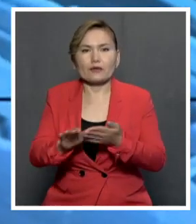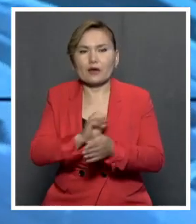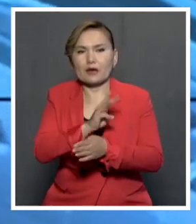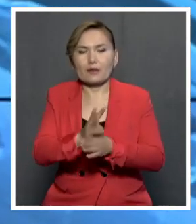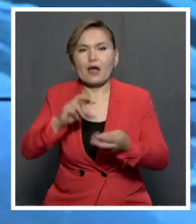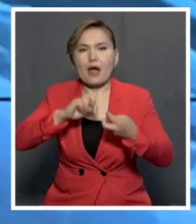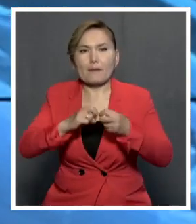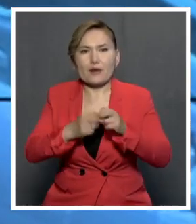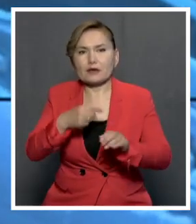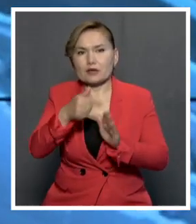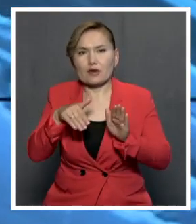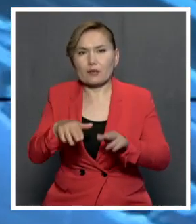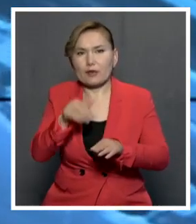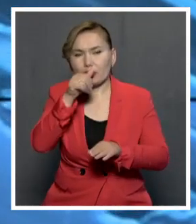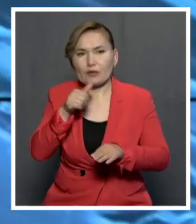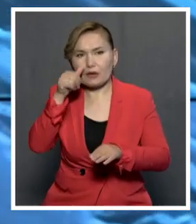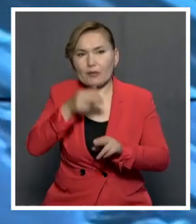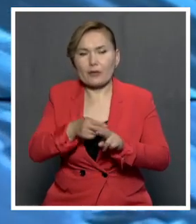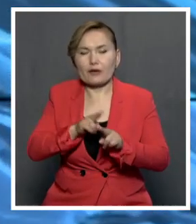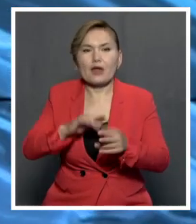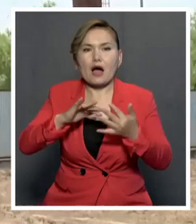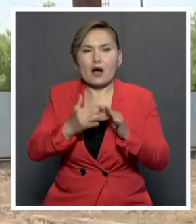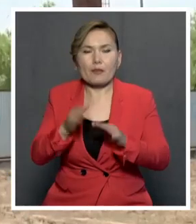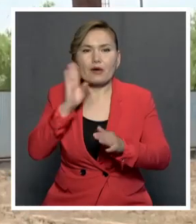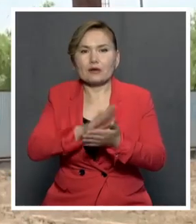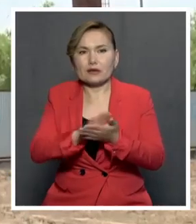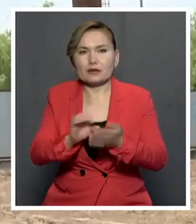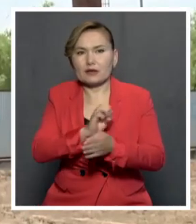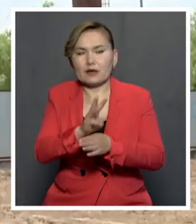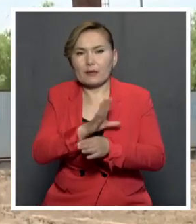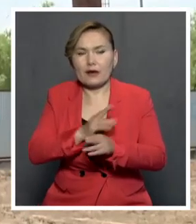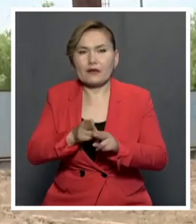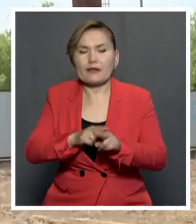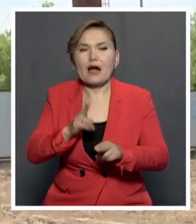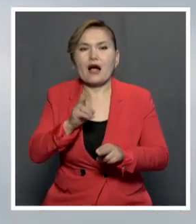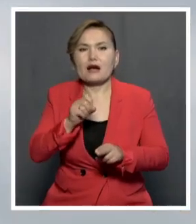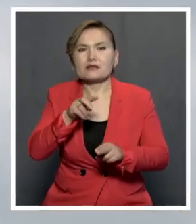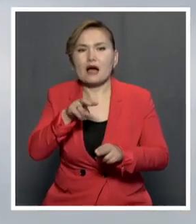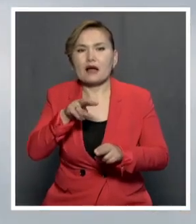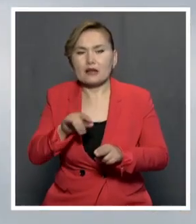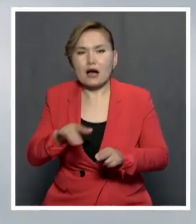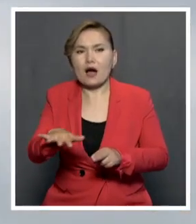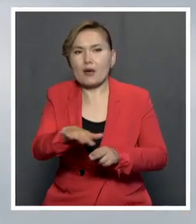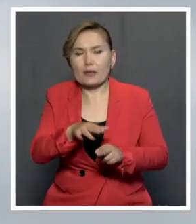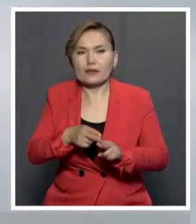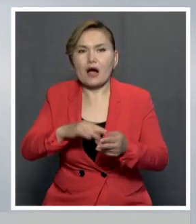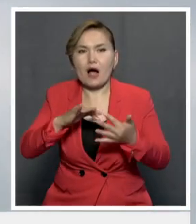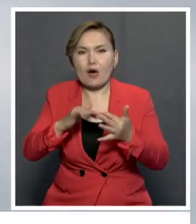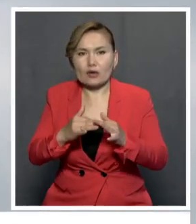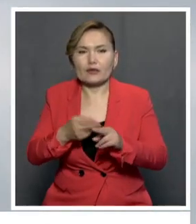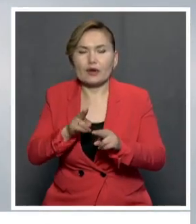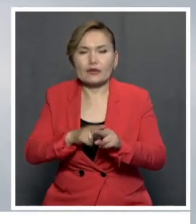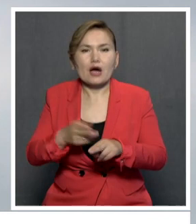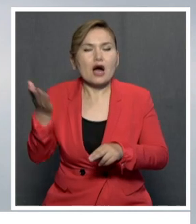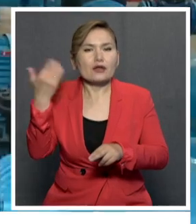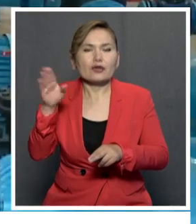мәселесі шешімін тауып келеді. Былтыр бірқатар елмекен тіршілік нәріне қол жеткізді. Соның бірі Қазалы ауданындағы Бекарыстан Би ауылы. Бұған